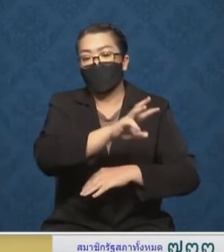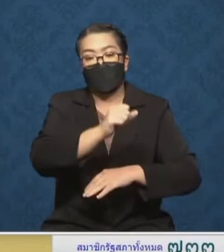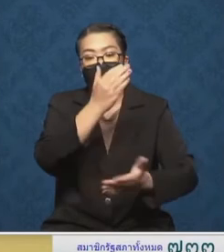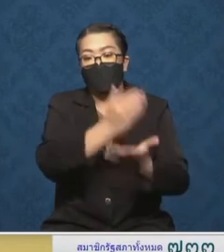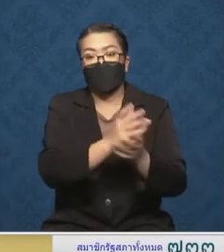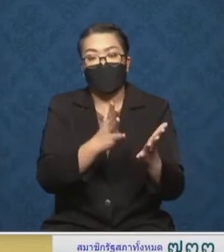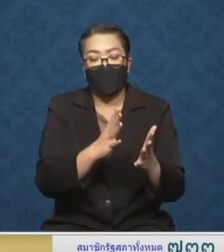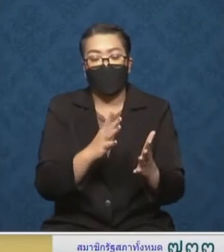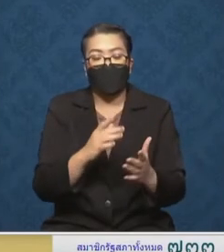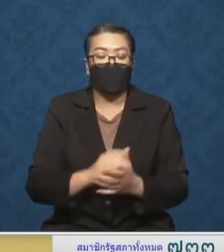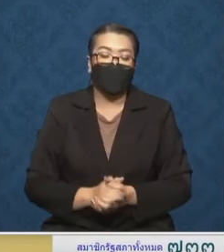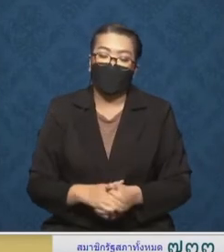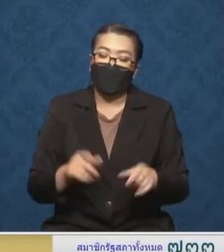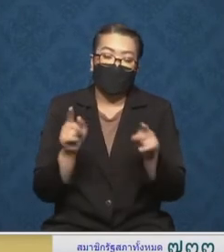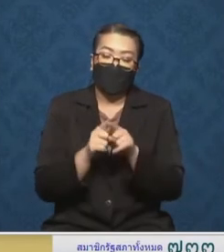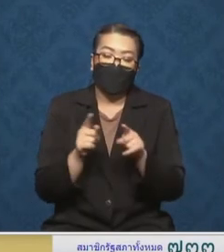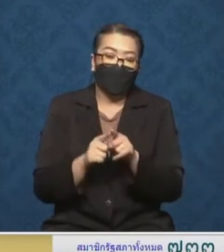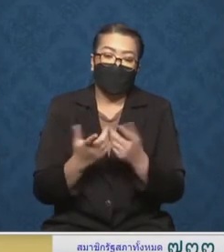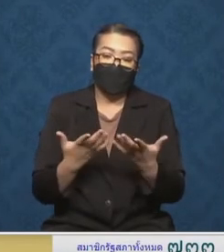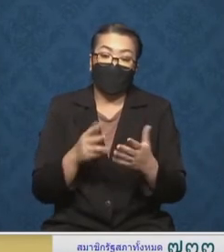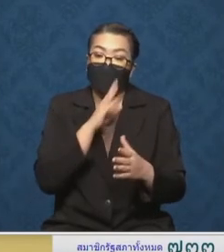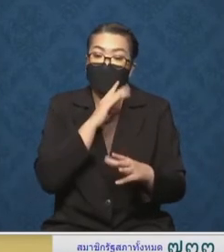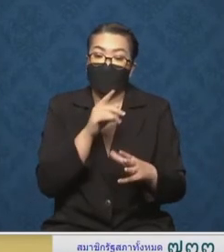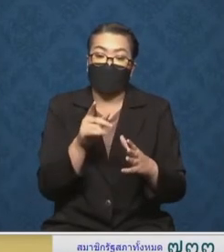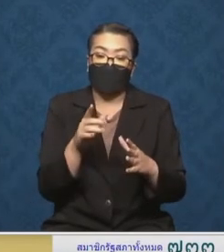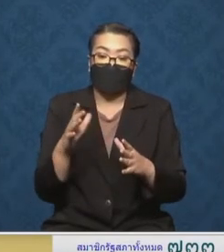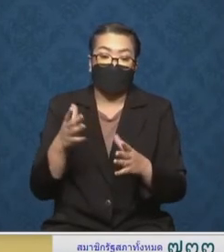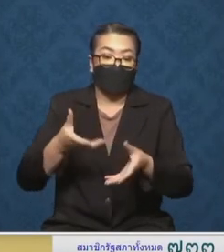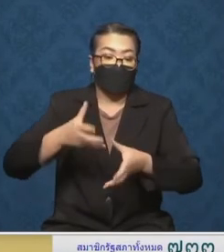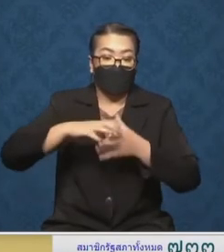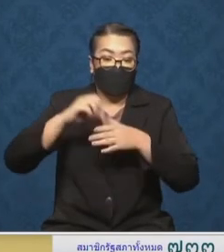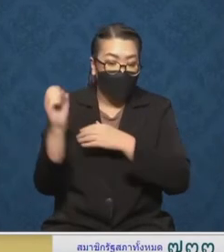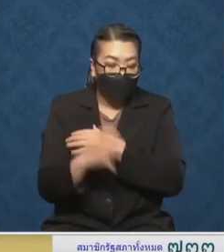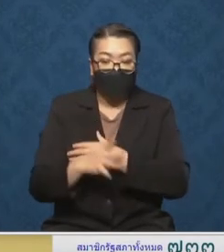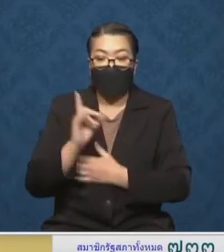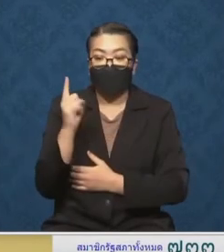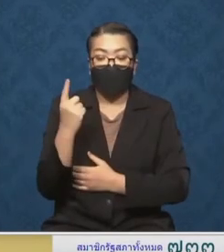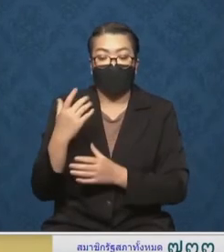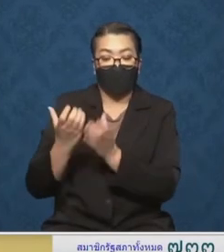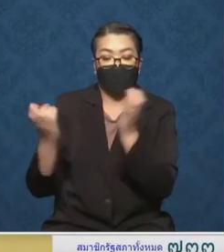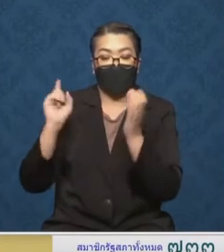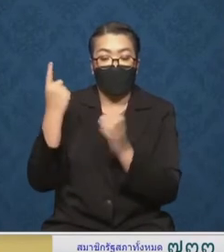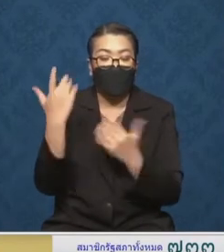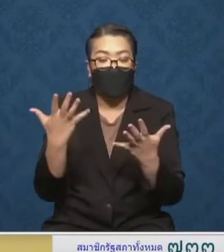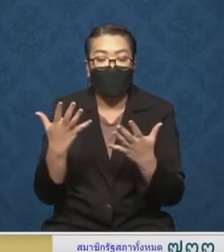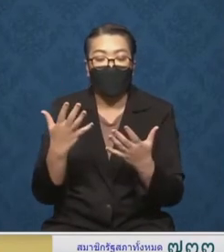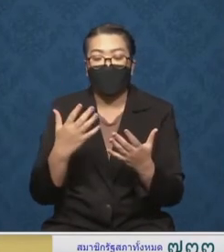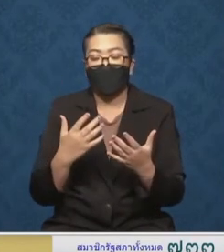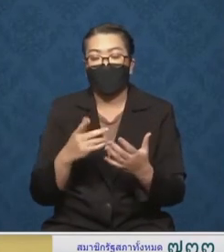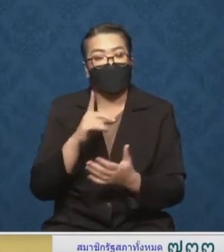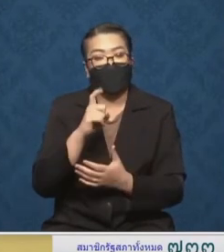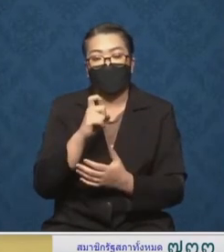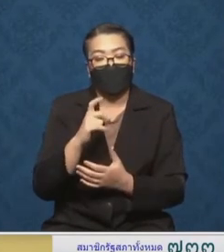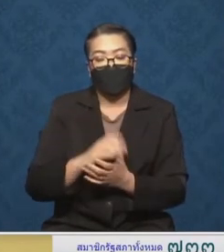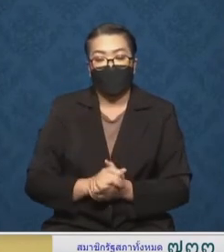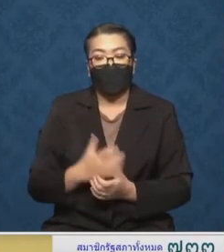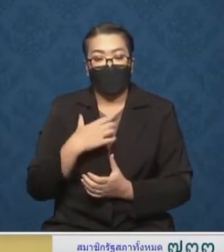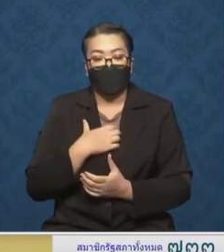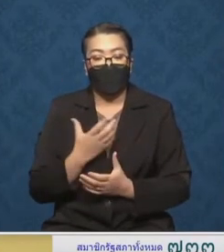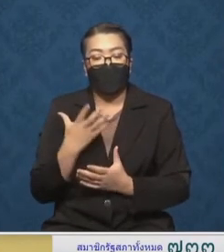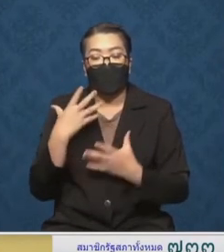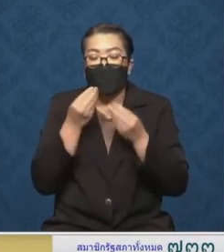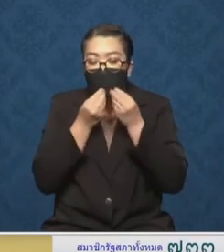เป็นเพียงแค่ละครตบตาประชาชนชาติใหญ่ท้ายที่สุดนี้ผมขออวยพรผ่านไปยังผู้มีอำนาจทุก